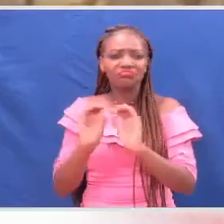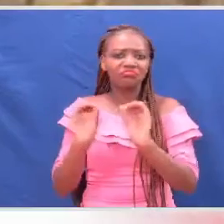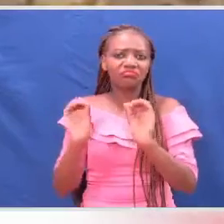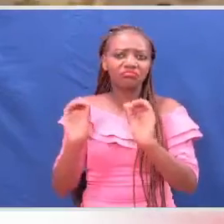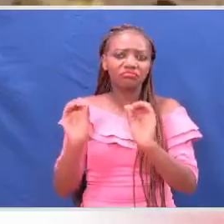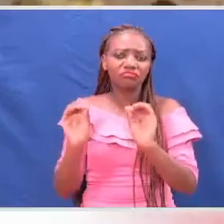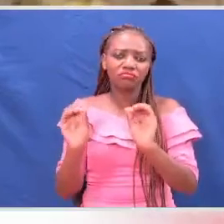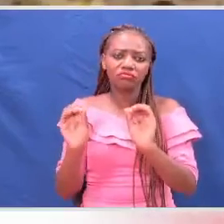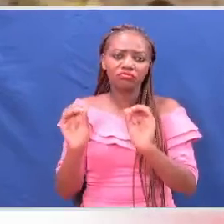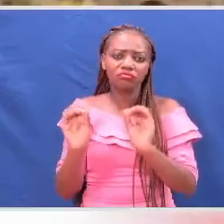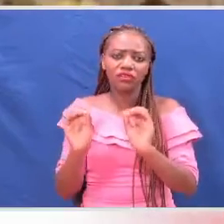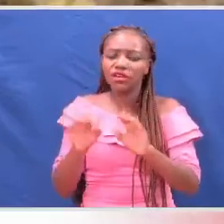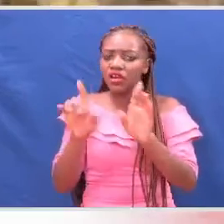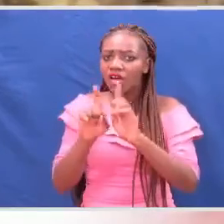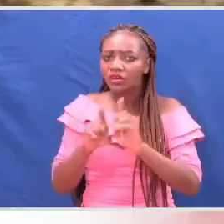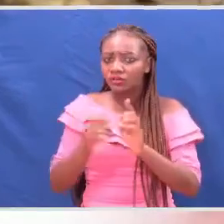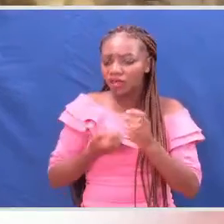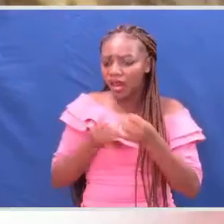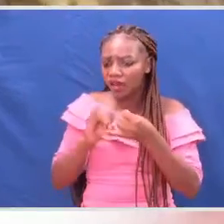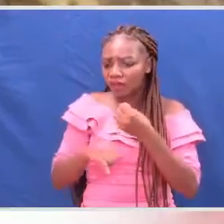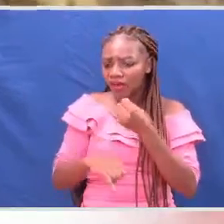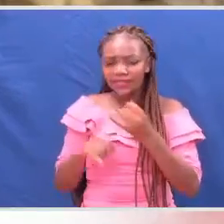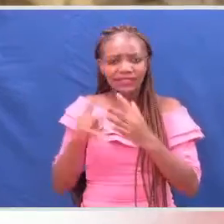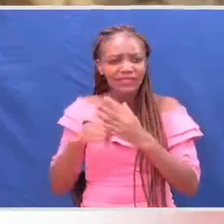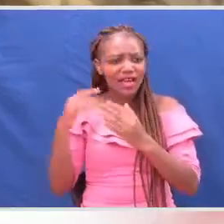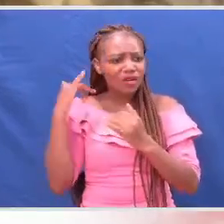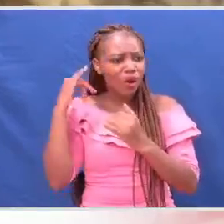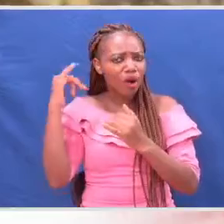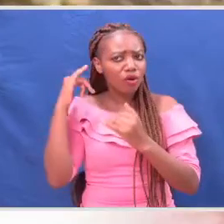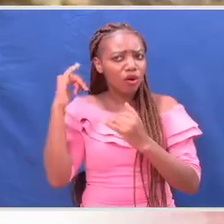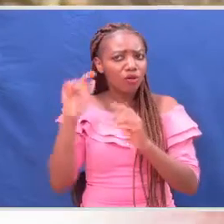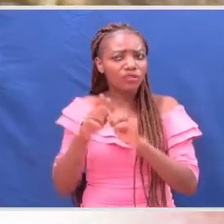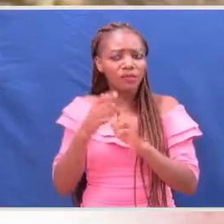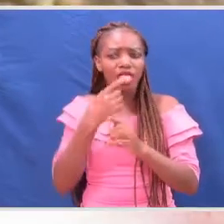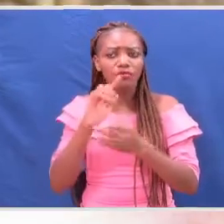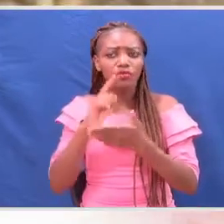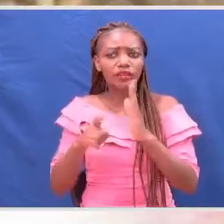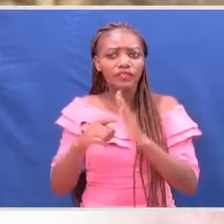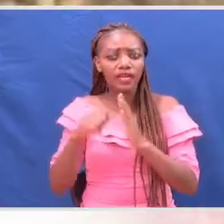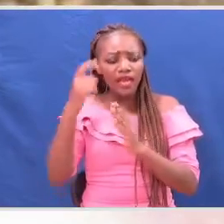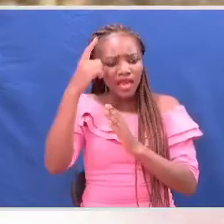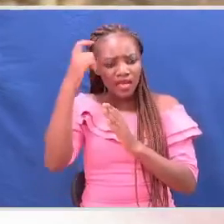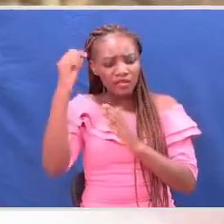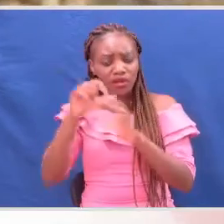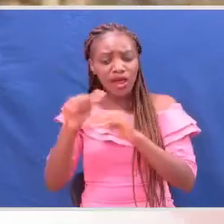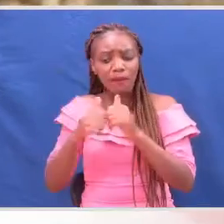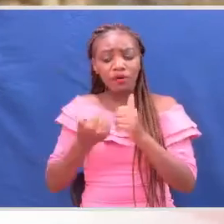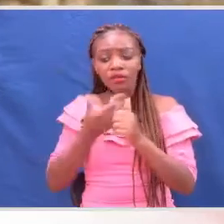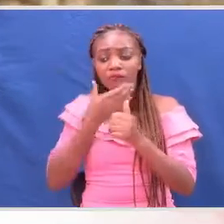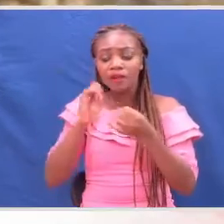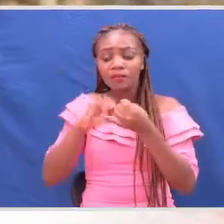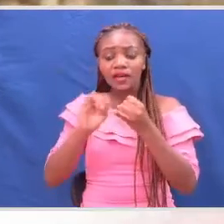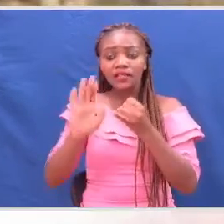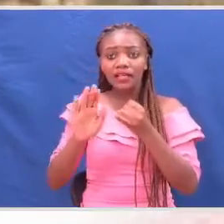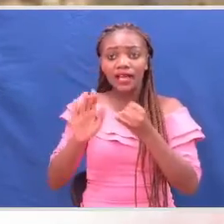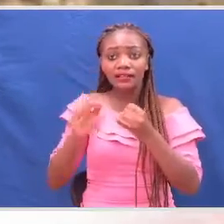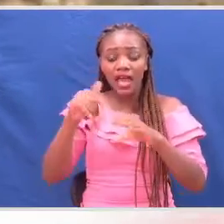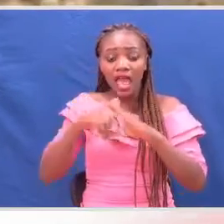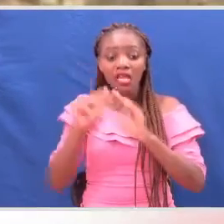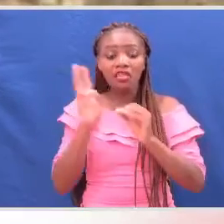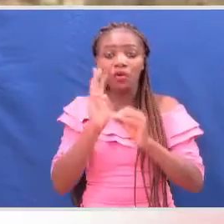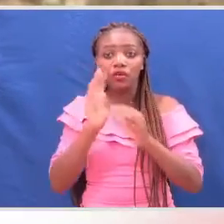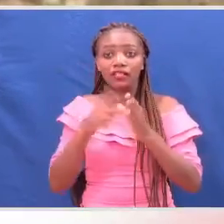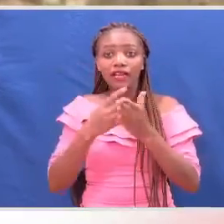nanga. Mkewe Justus alianza kupiga simu huku akiwaeleza kuwa amepata ndoto kuhusu bwanake akiwa majini na msituni, na